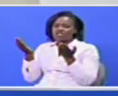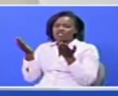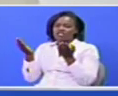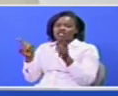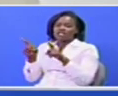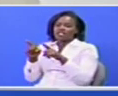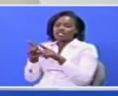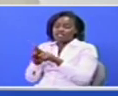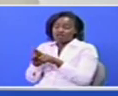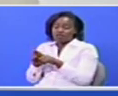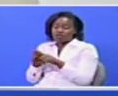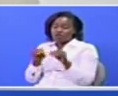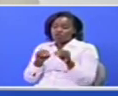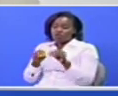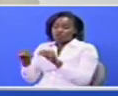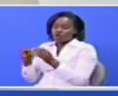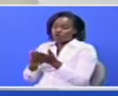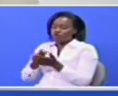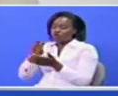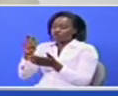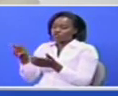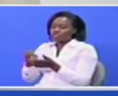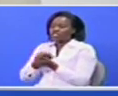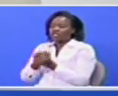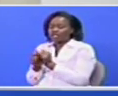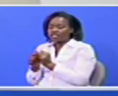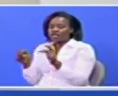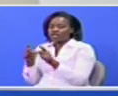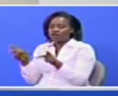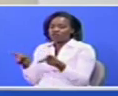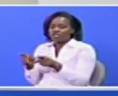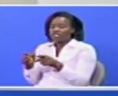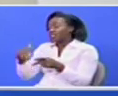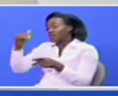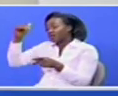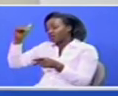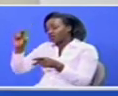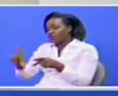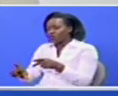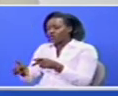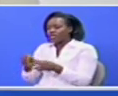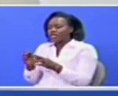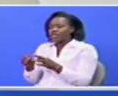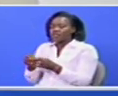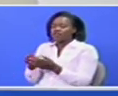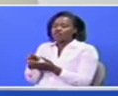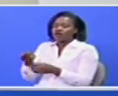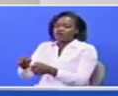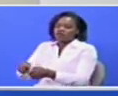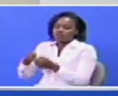upate nafasi ya kutoka kwenda sehemu za juu kama uko sehemu za chini. Na kama uko na mimea kwa shamba, niheri utoe